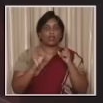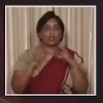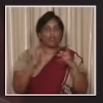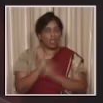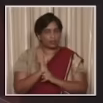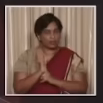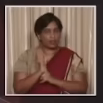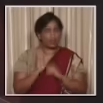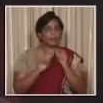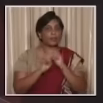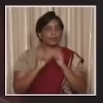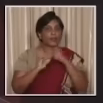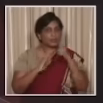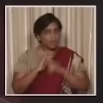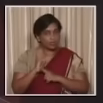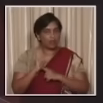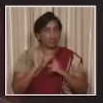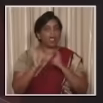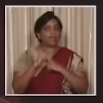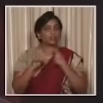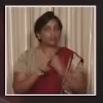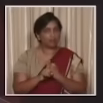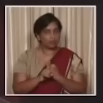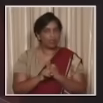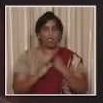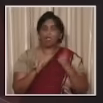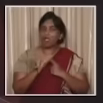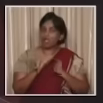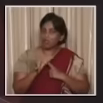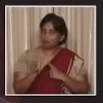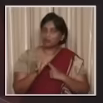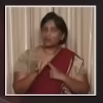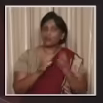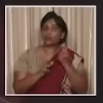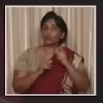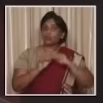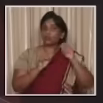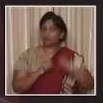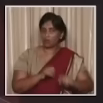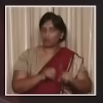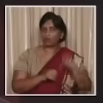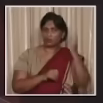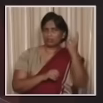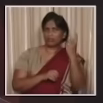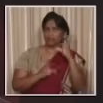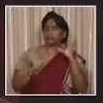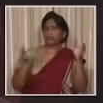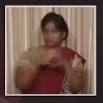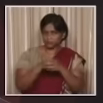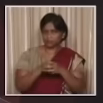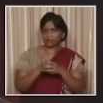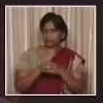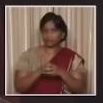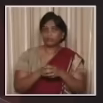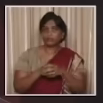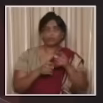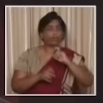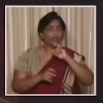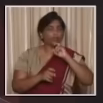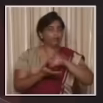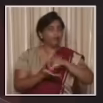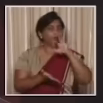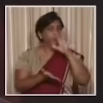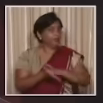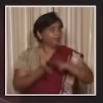ලක්ෂ්මන්, PB ජයසුන්දර, නිවාඩ් කබ්‍රාල්, ආටිගල සහ මූල්‍ය මණ්ඩලයේ ඔය දෙන්නේ කරන්න අනිත් අය. ඒක